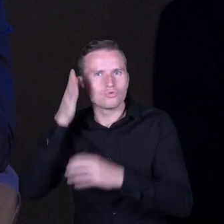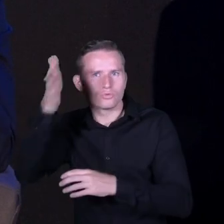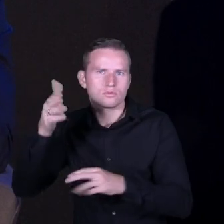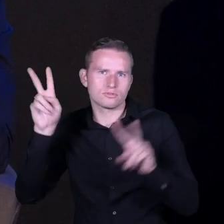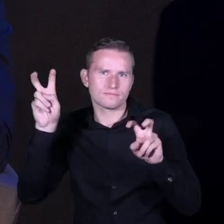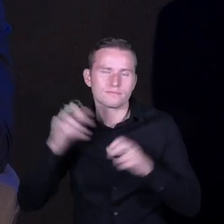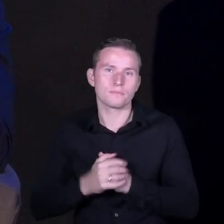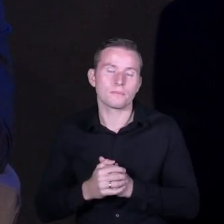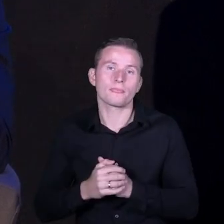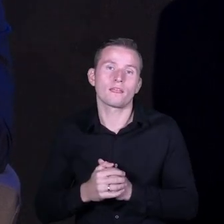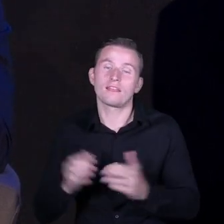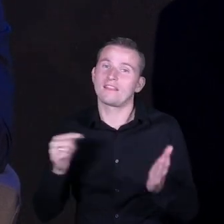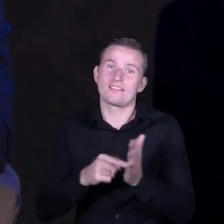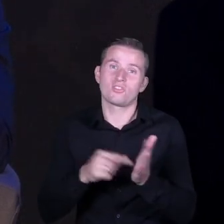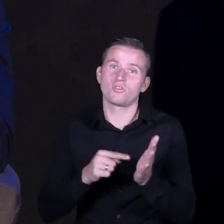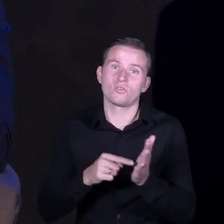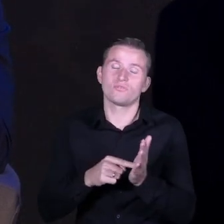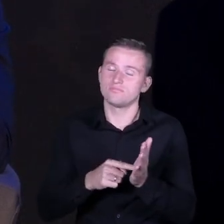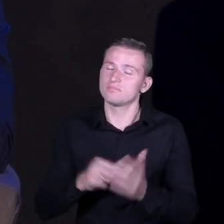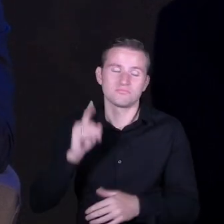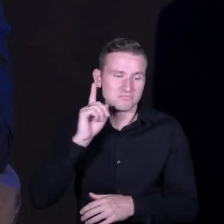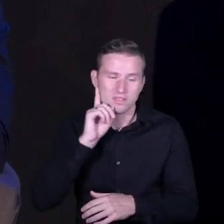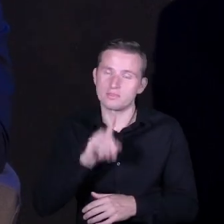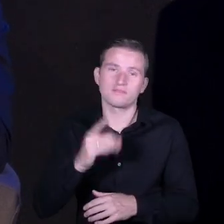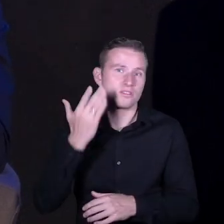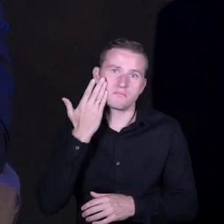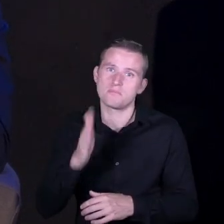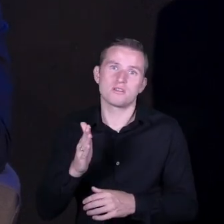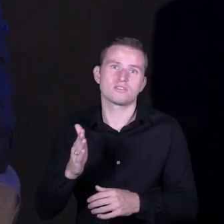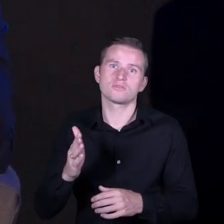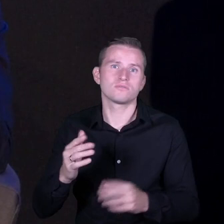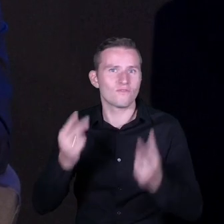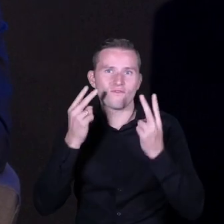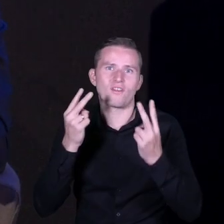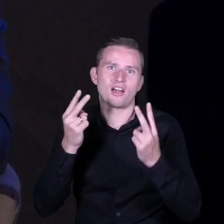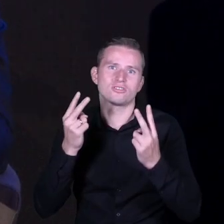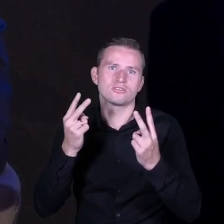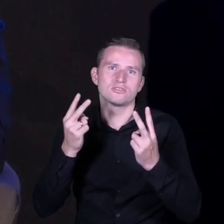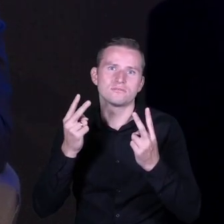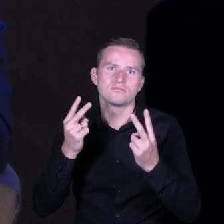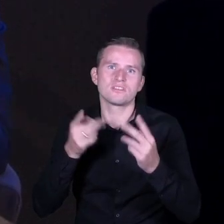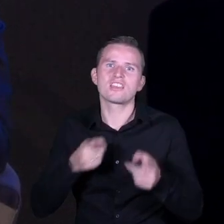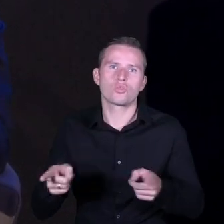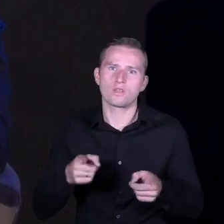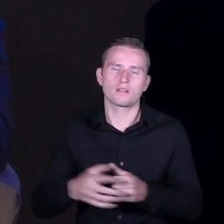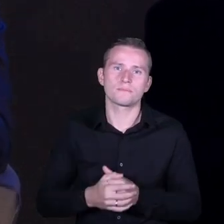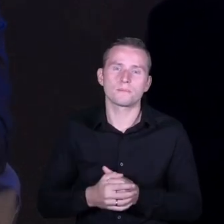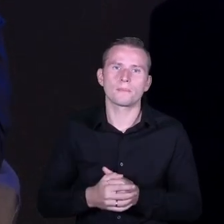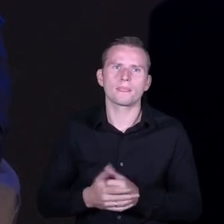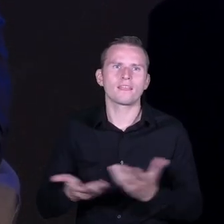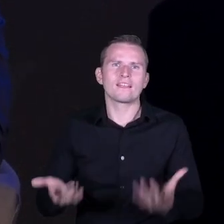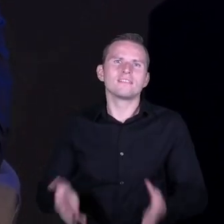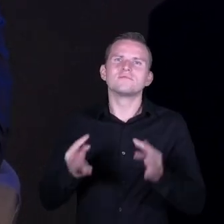I to jest absolutnie bardzo zasadny kierunek, bo jak zwrócimy uwagę na to, że w